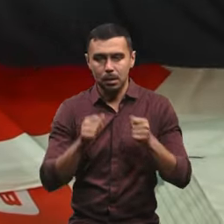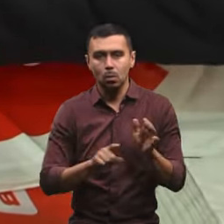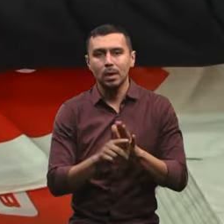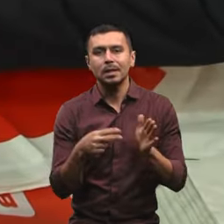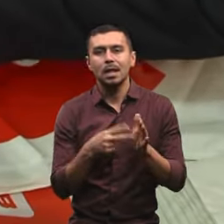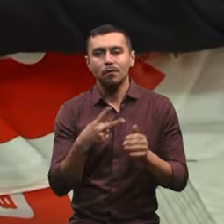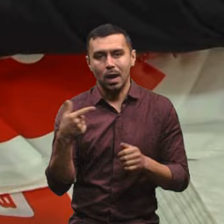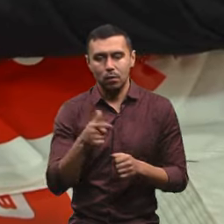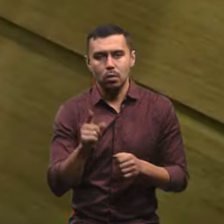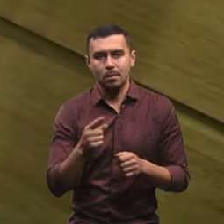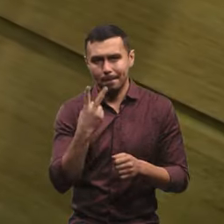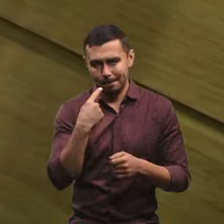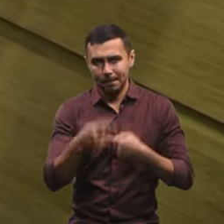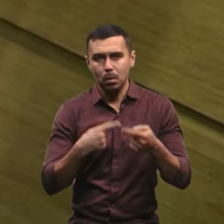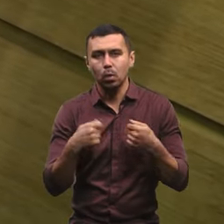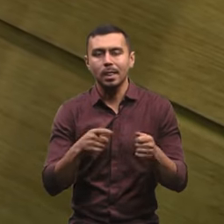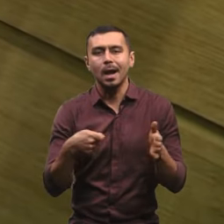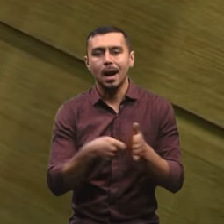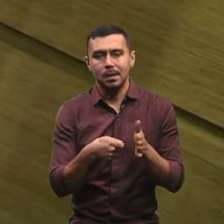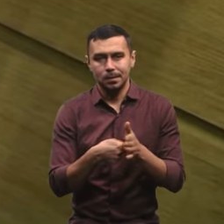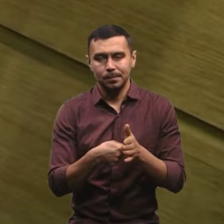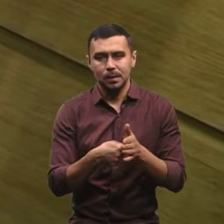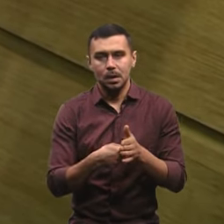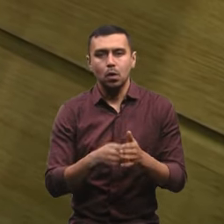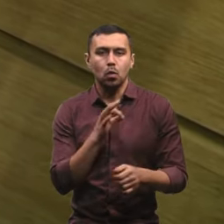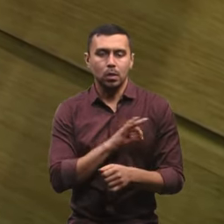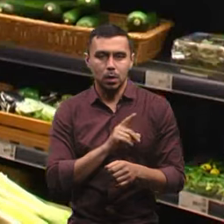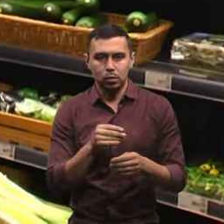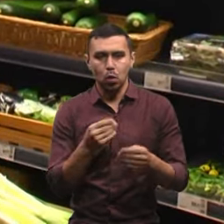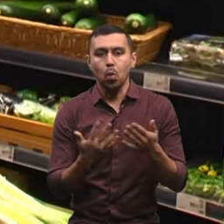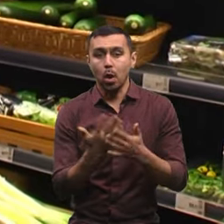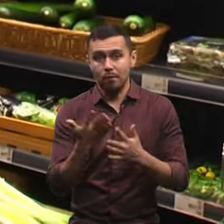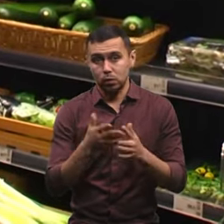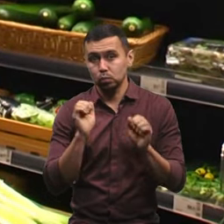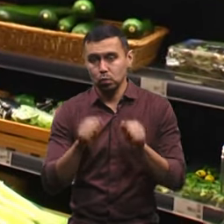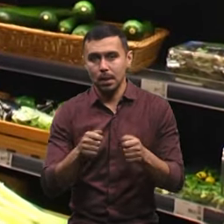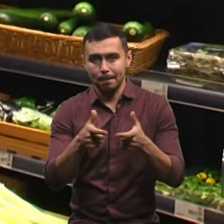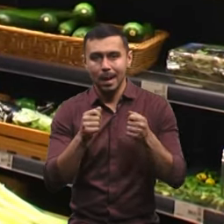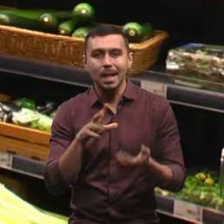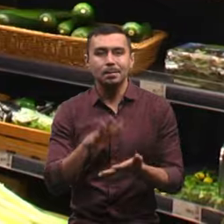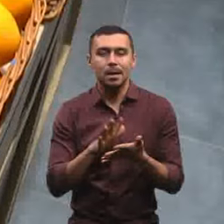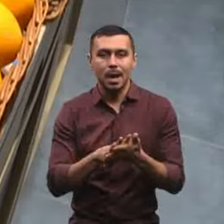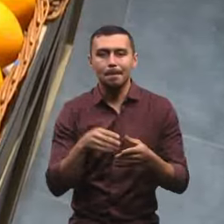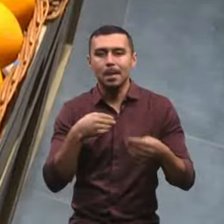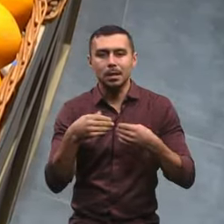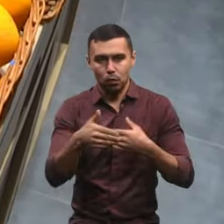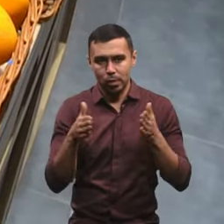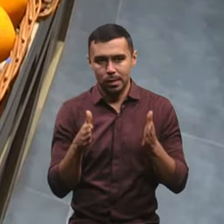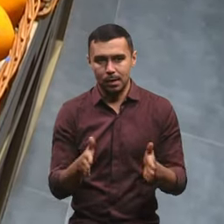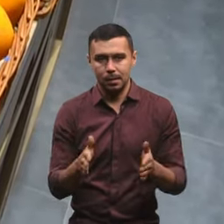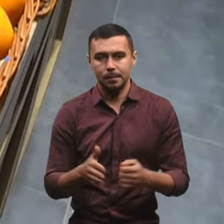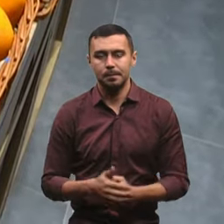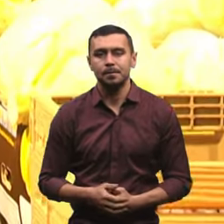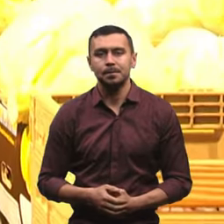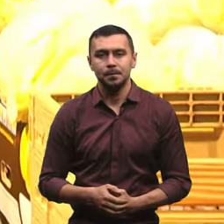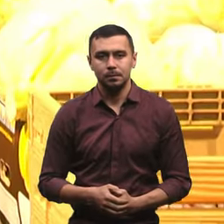гривень, що зазвичай продають на касі. В обігу також залишаються поліетиленові рукавички, пакети для сміття та пластикові контейнери. Ярослава Антошевська,